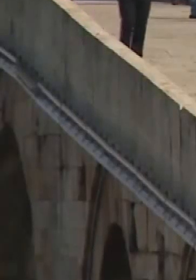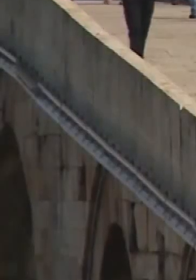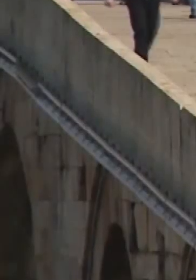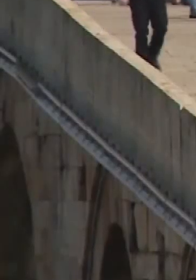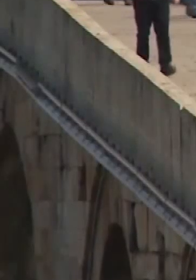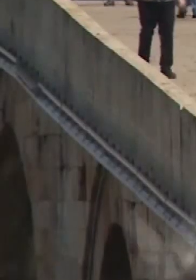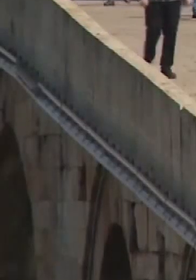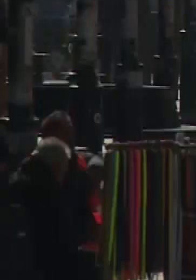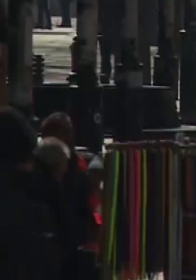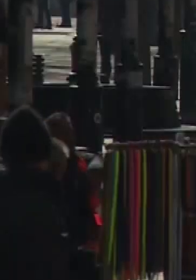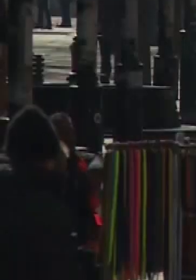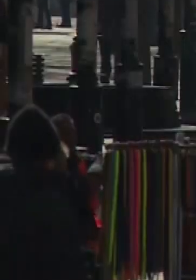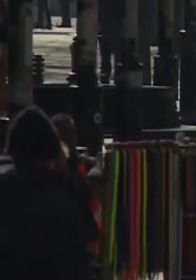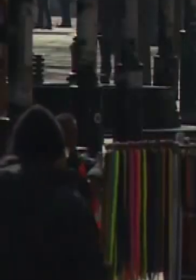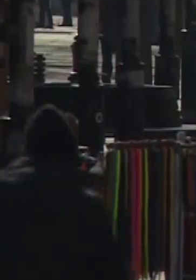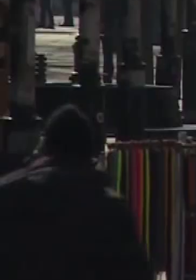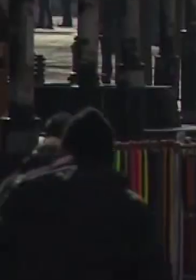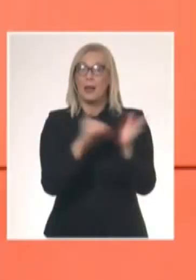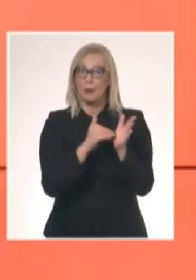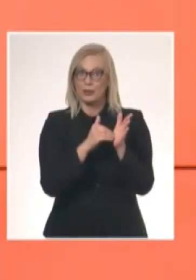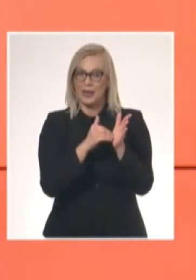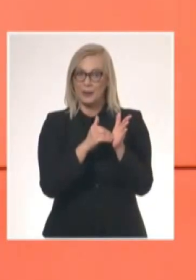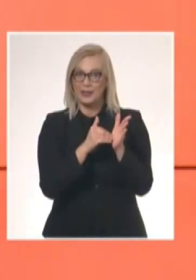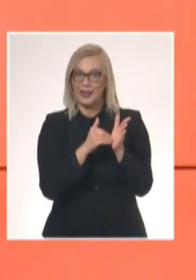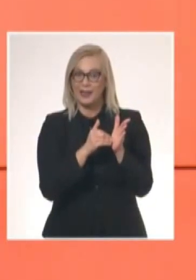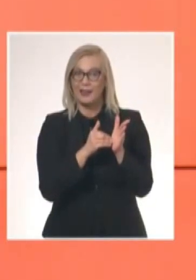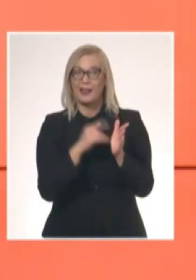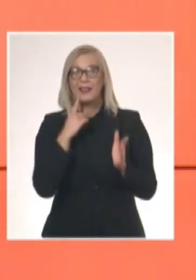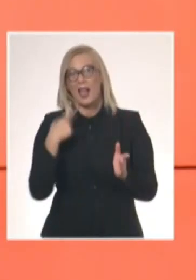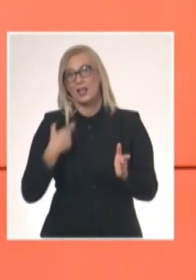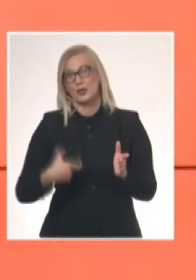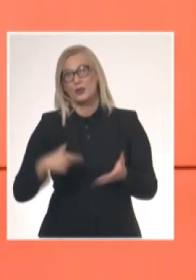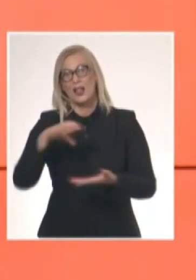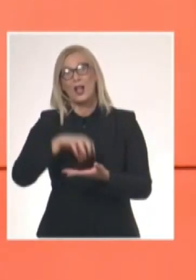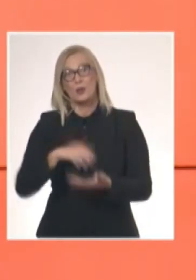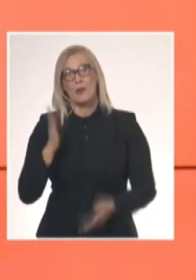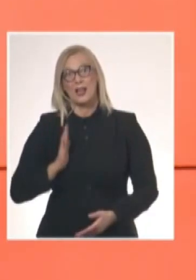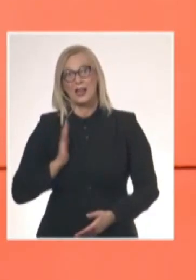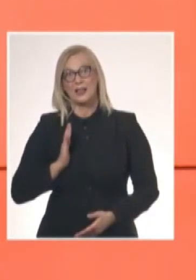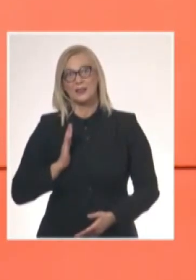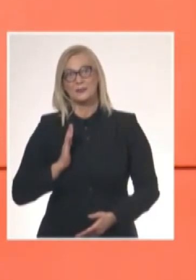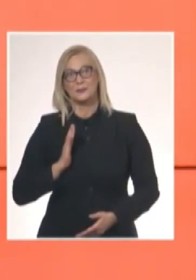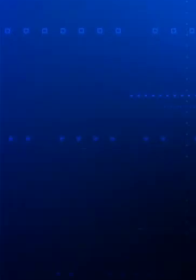familjar nëpërmjet rritjes së pagave, tha Ministrja e Punës dhe Politikës Sociale.